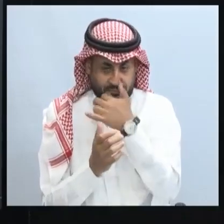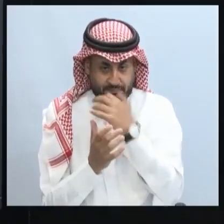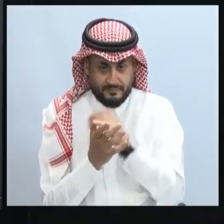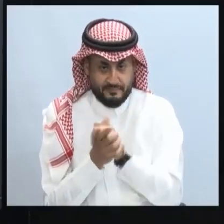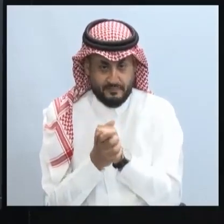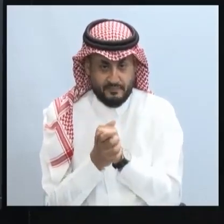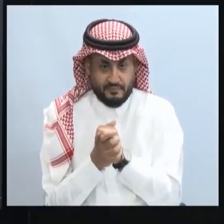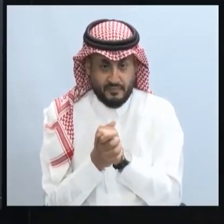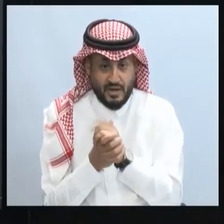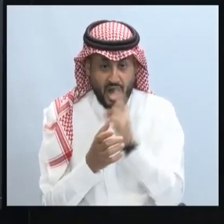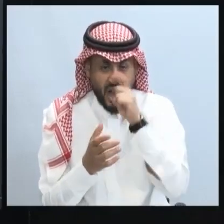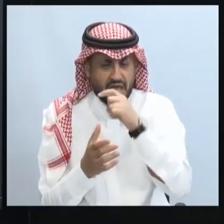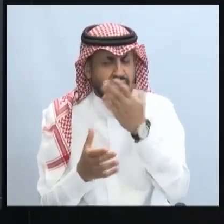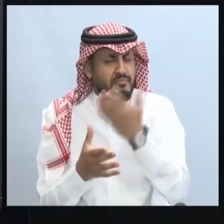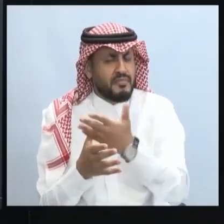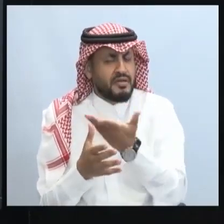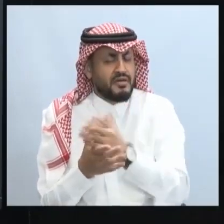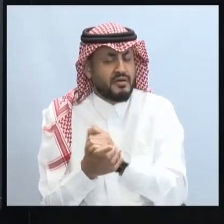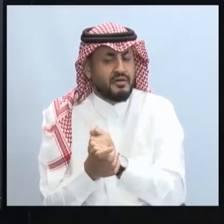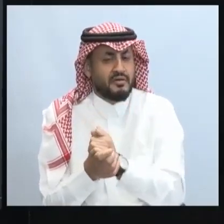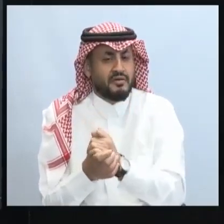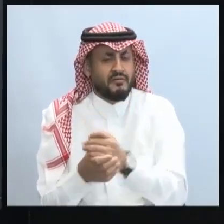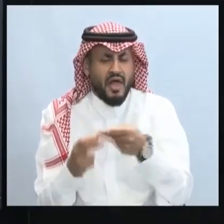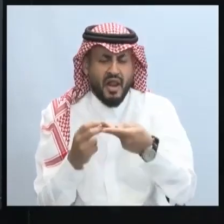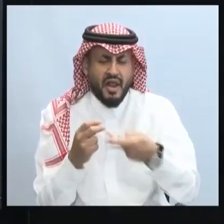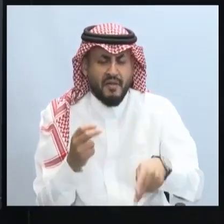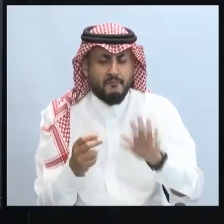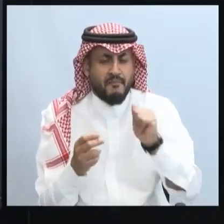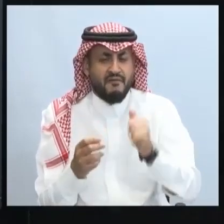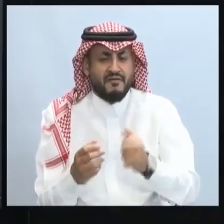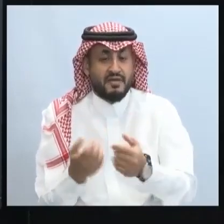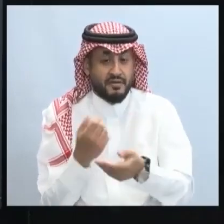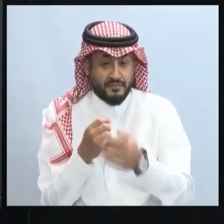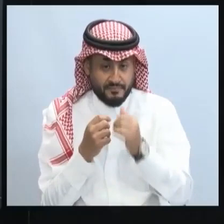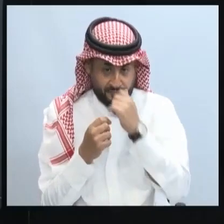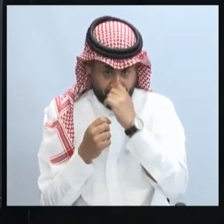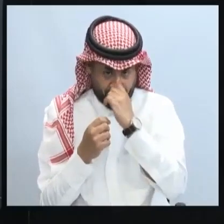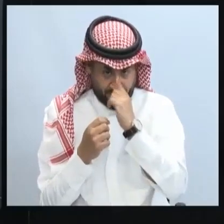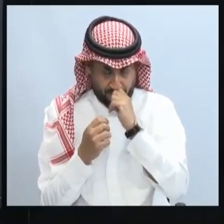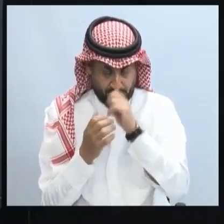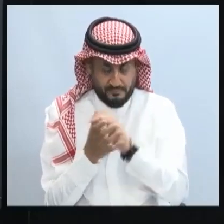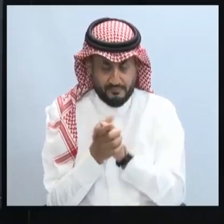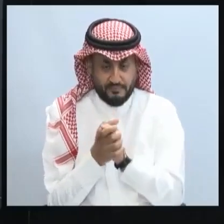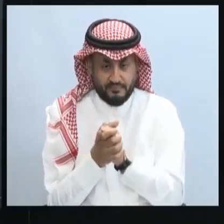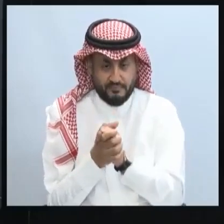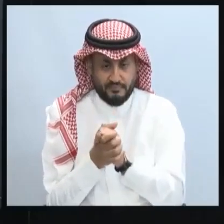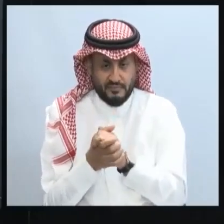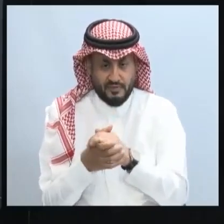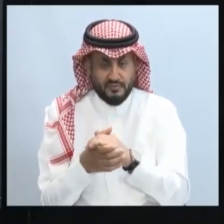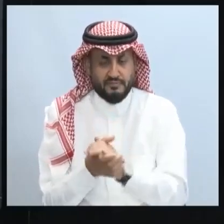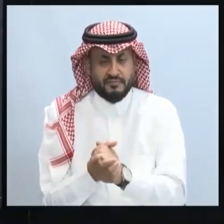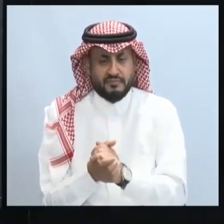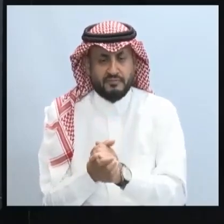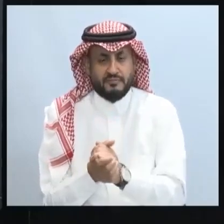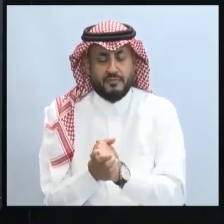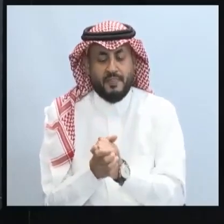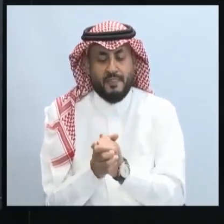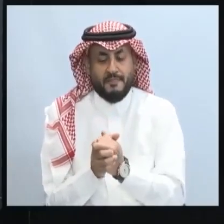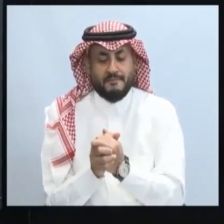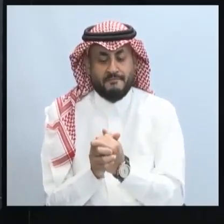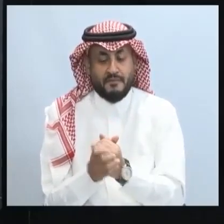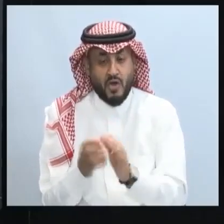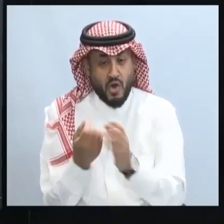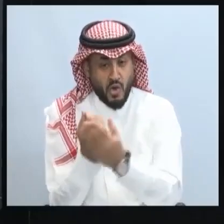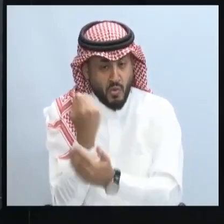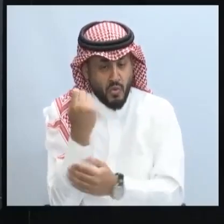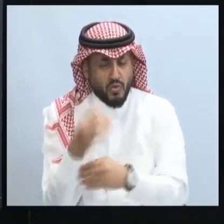وجوبا اذا كنت على غير طهاره اما اذا كنت متطهرا فيستحب لي ان اتوضا